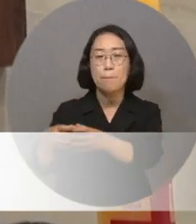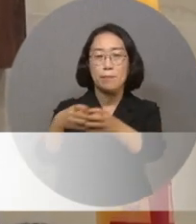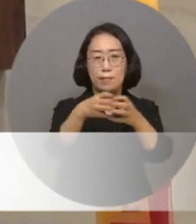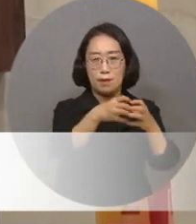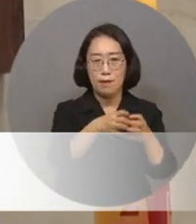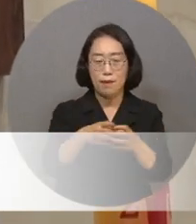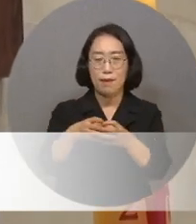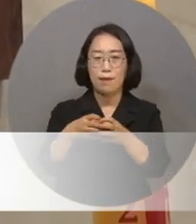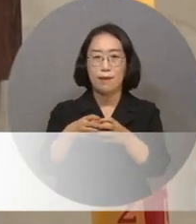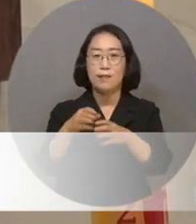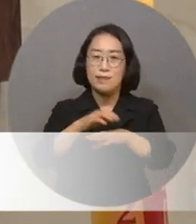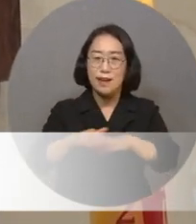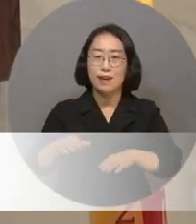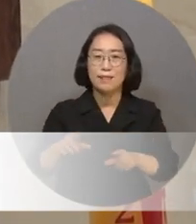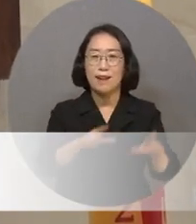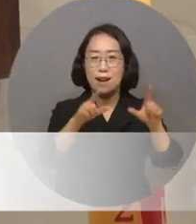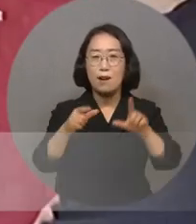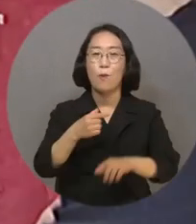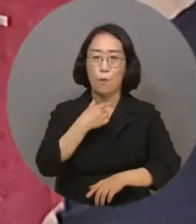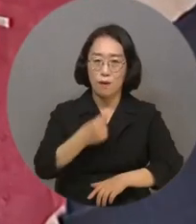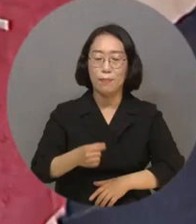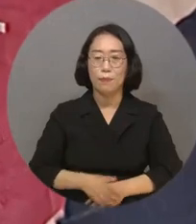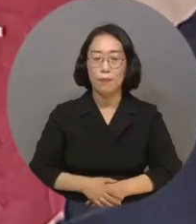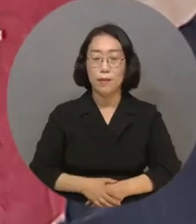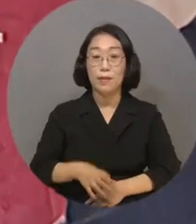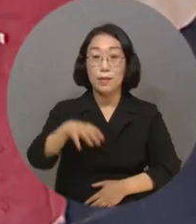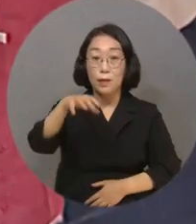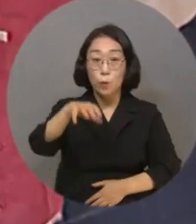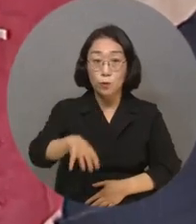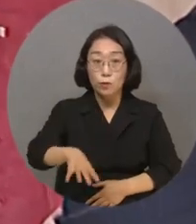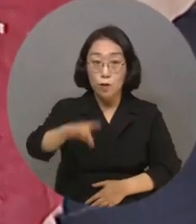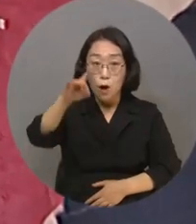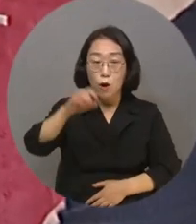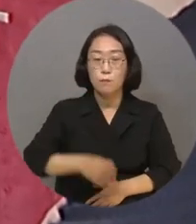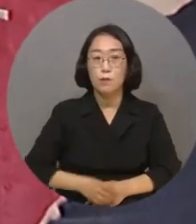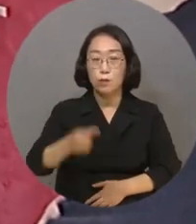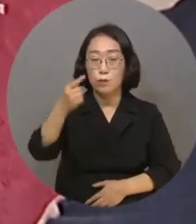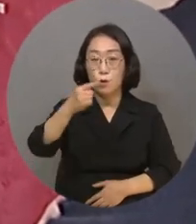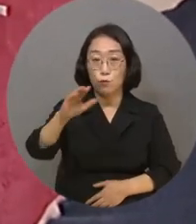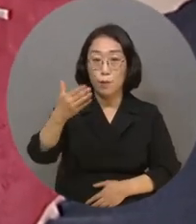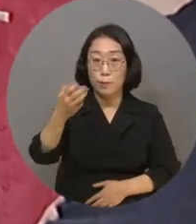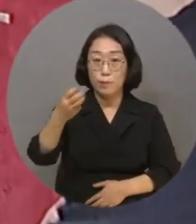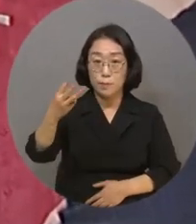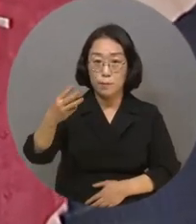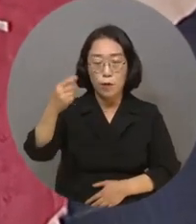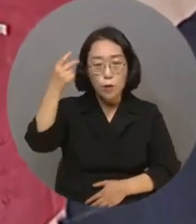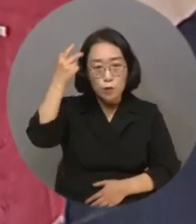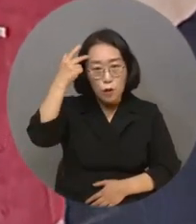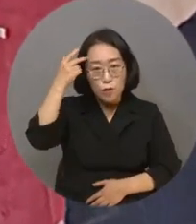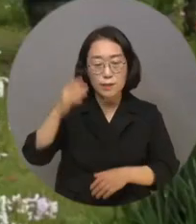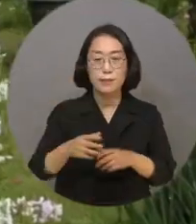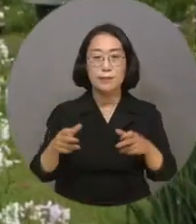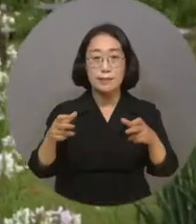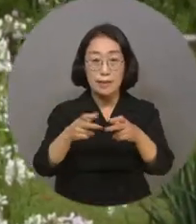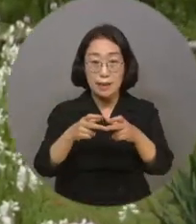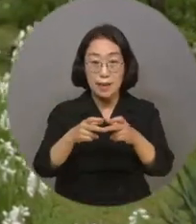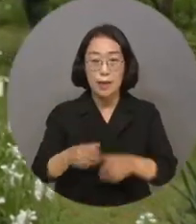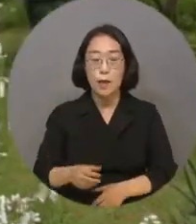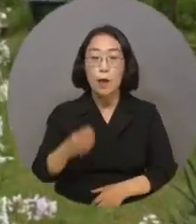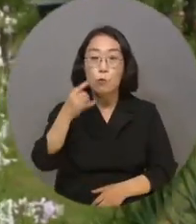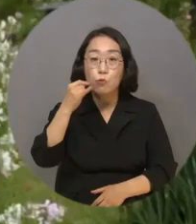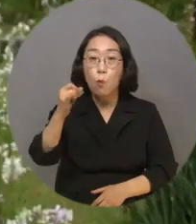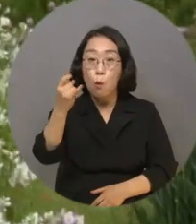어우러져서 살아갔으면 하는 그런 바람입니다. 나루터 공동체는 1983년 정신지체 장애인 부모의